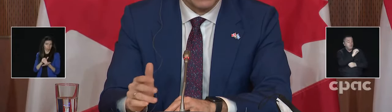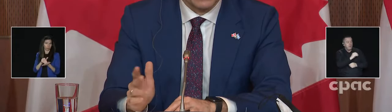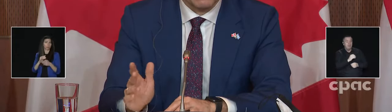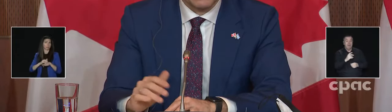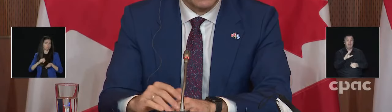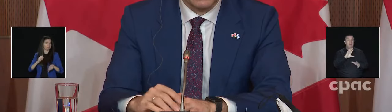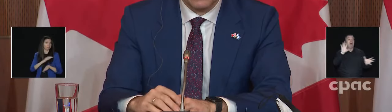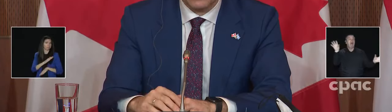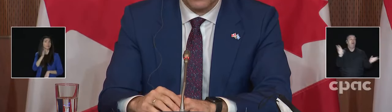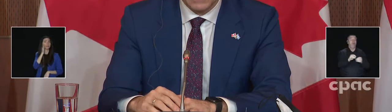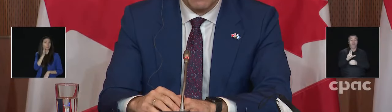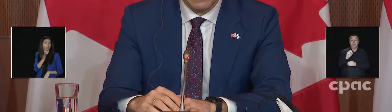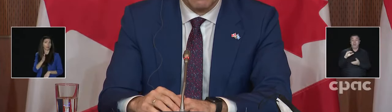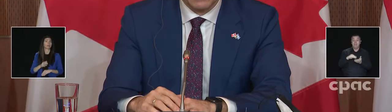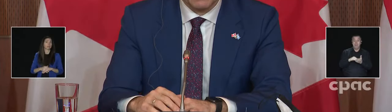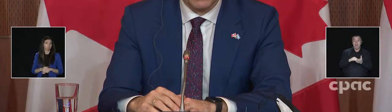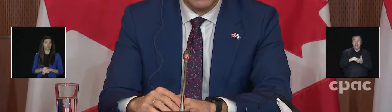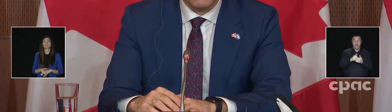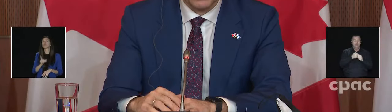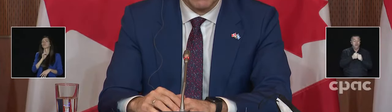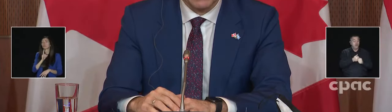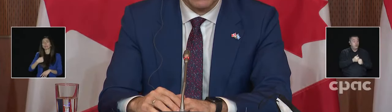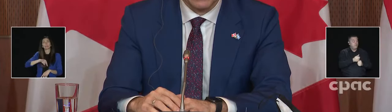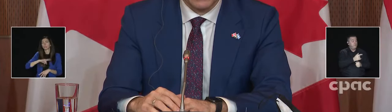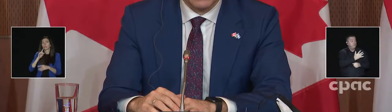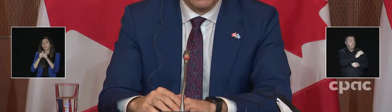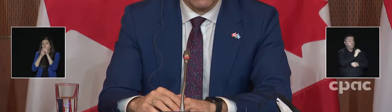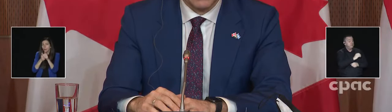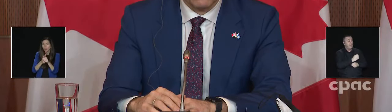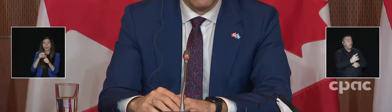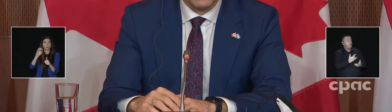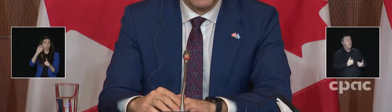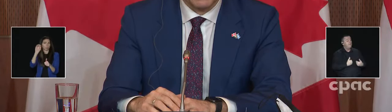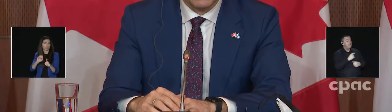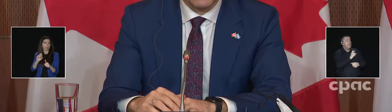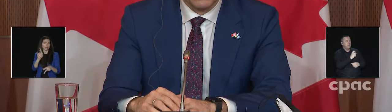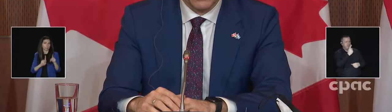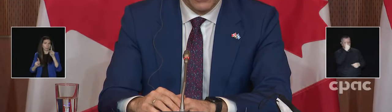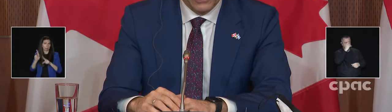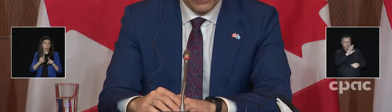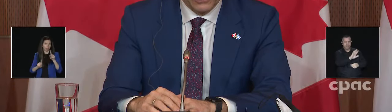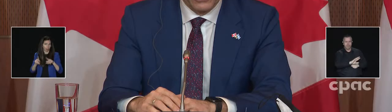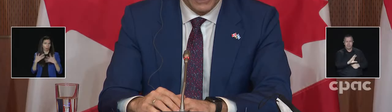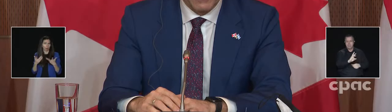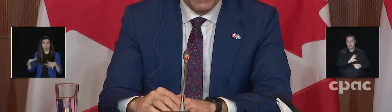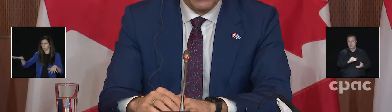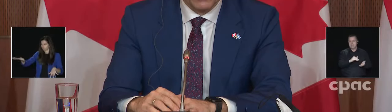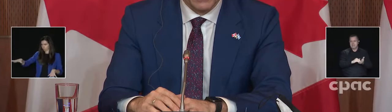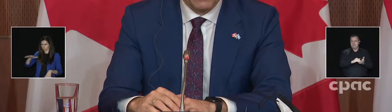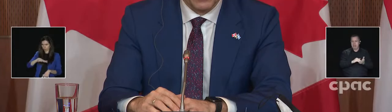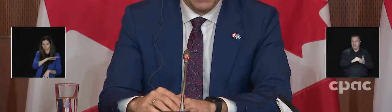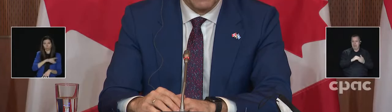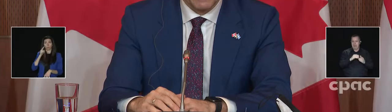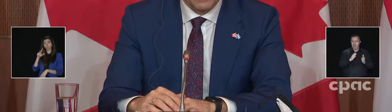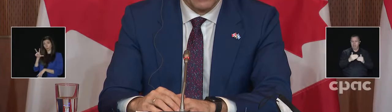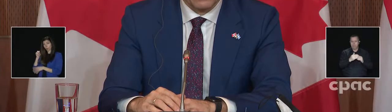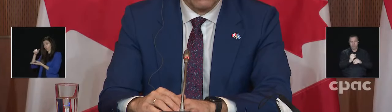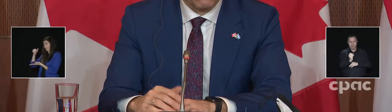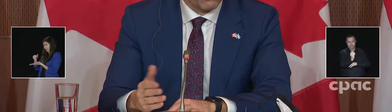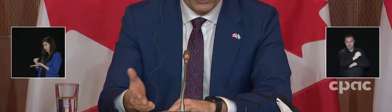30 000 fois la part de la population du Québec. Donc, c'est autour de 6 000 traitements là, qui ont été